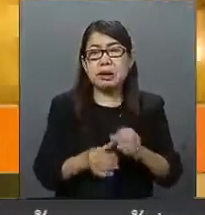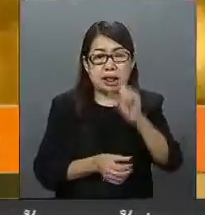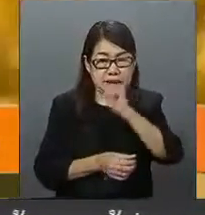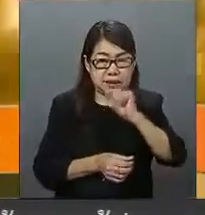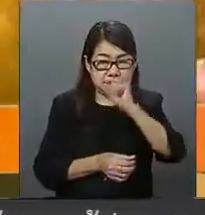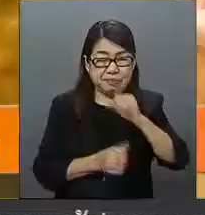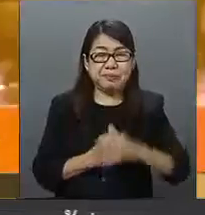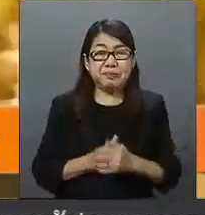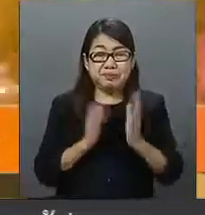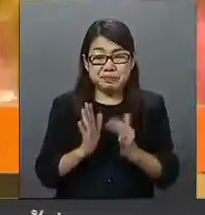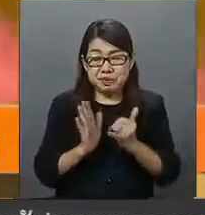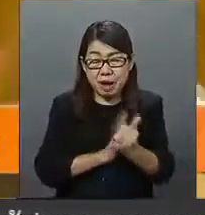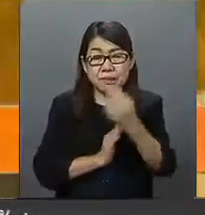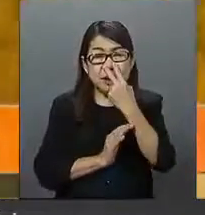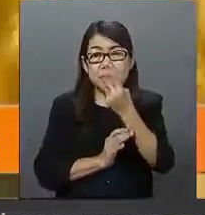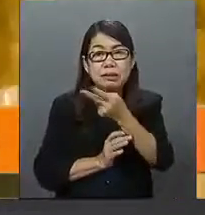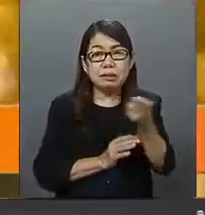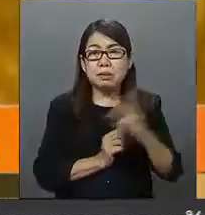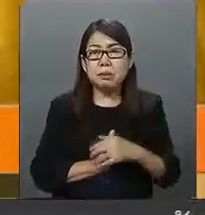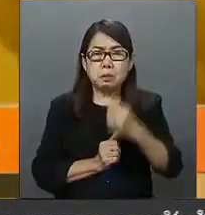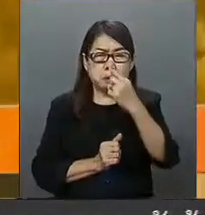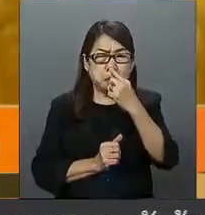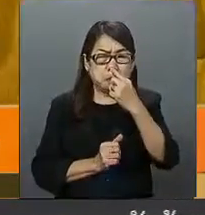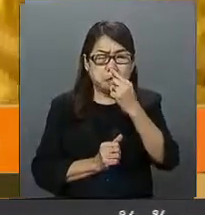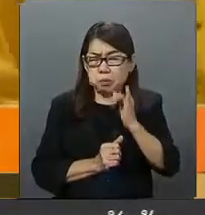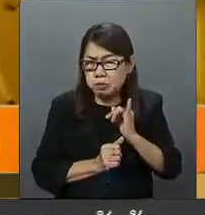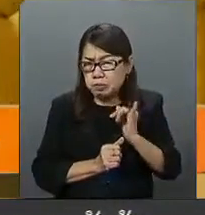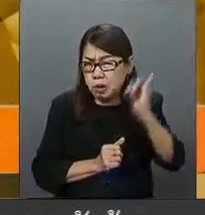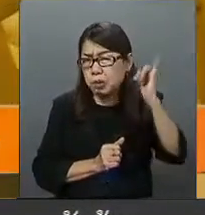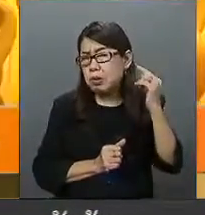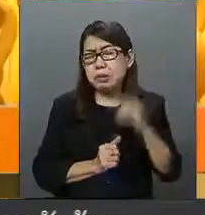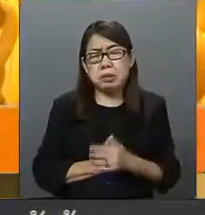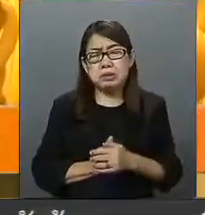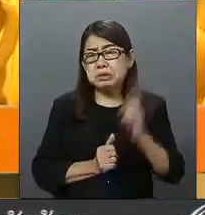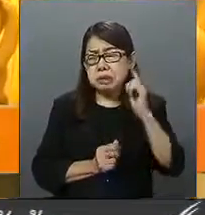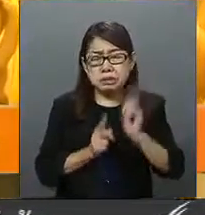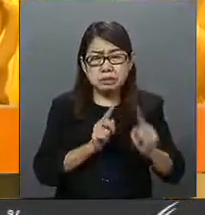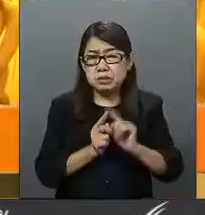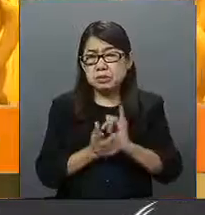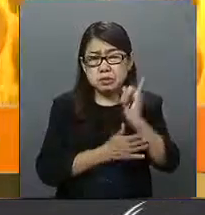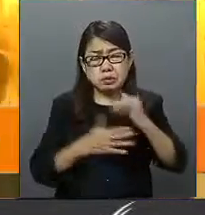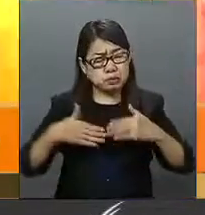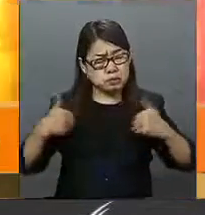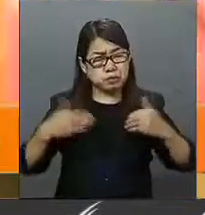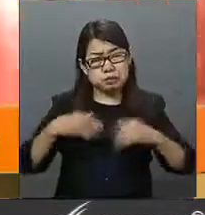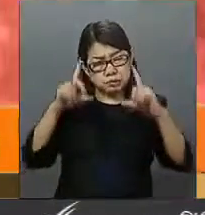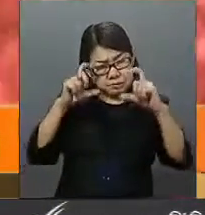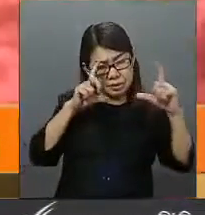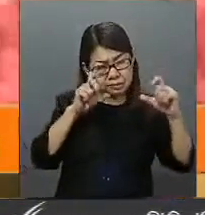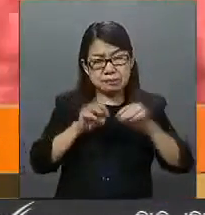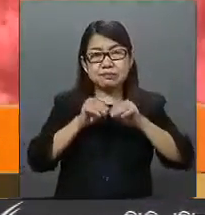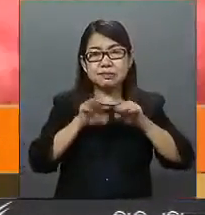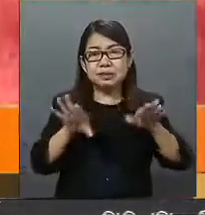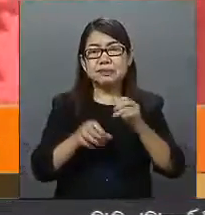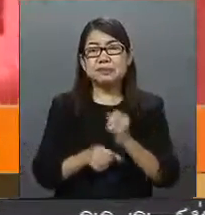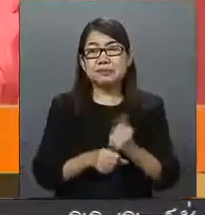ผู้ที่เข้าชมนะคะจะได้สัมผัสทั้งรูปรสกลิ่นเสียงแล้วก็ความสนุกสนานจากการถ่ายรูปไปลงโซเชียลมีเดีย